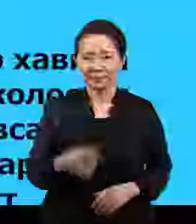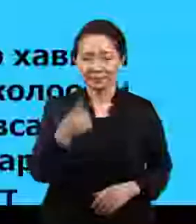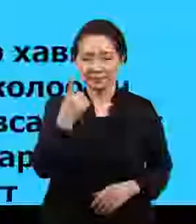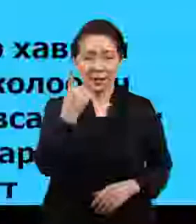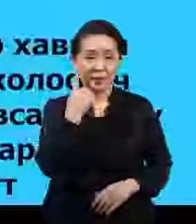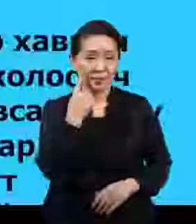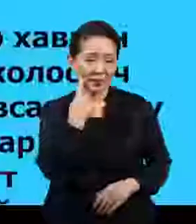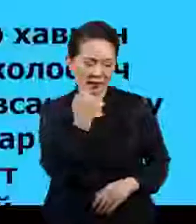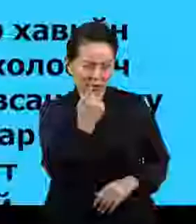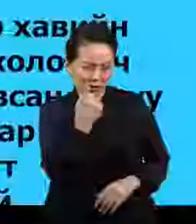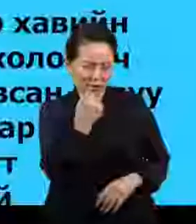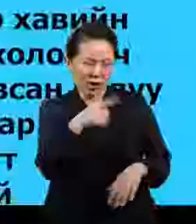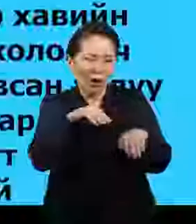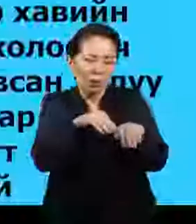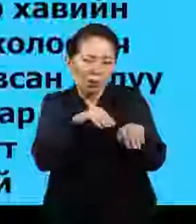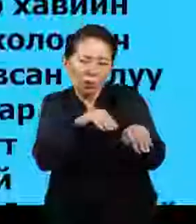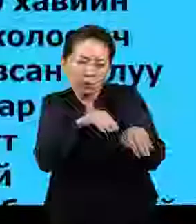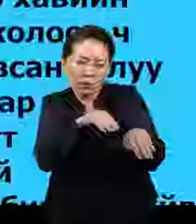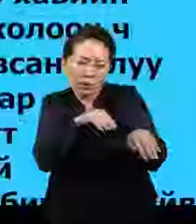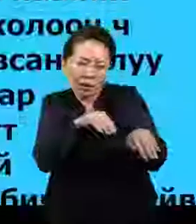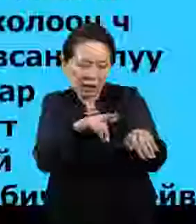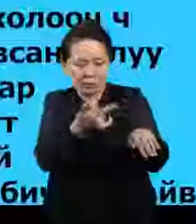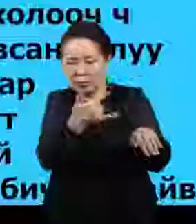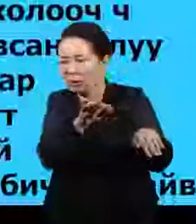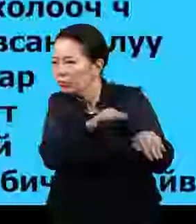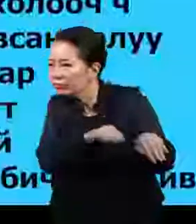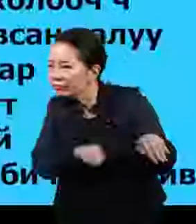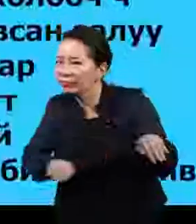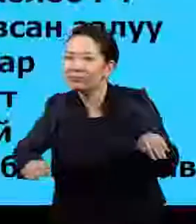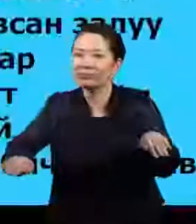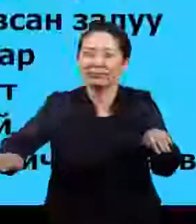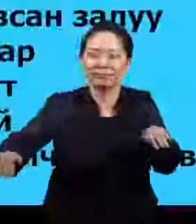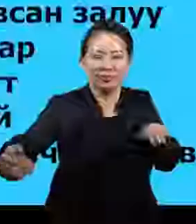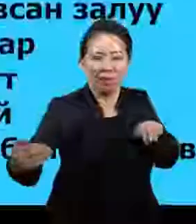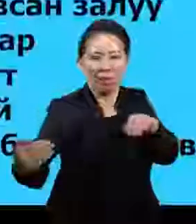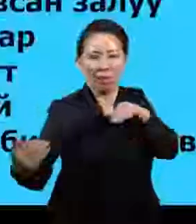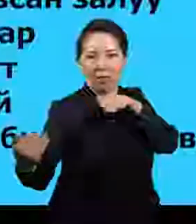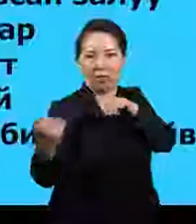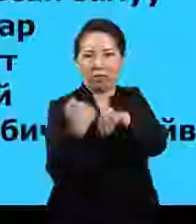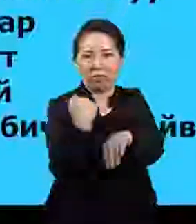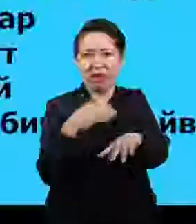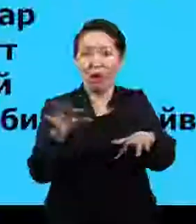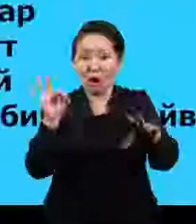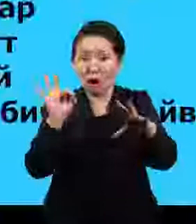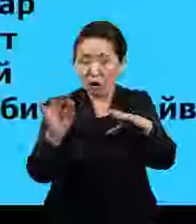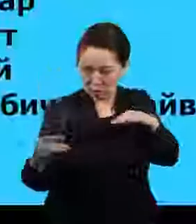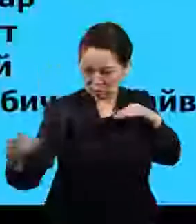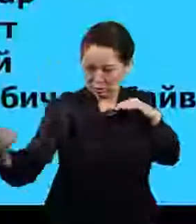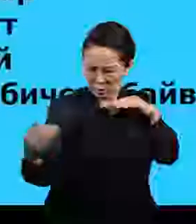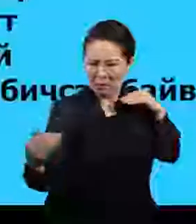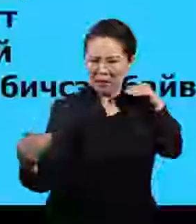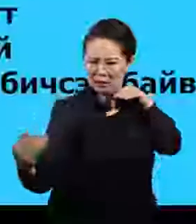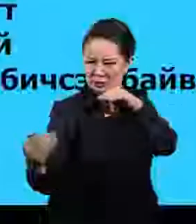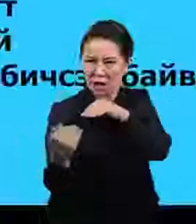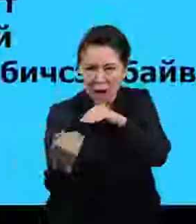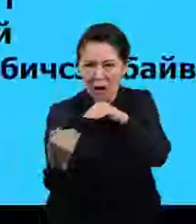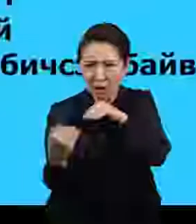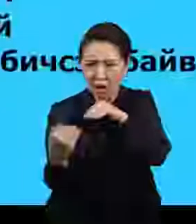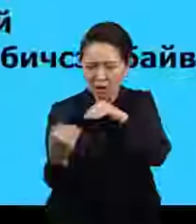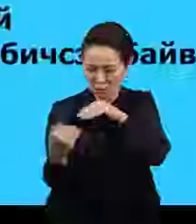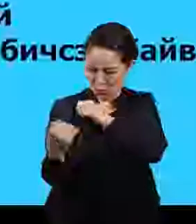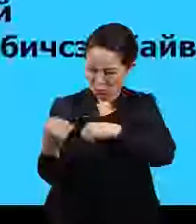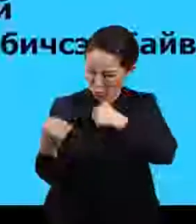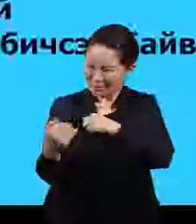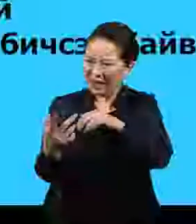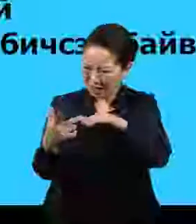Нэгэн эмэгтэй түгжирлээс зайлсхийн байран дундурх замаар урсгал сүрэн оржээ. Энэ үеэр өөдөөс нь явсан машины жолооч